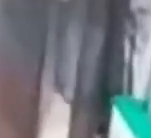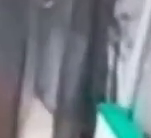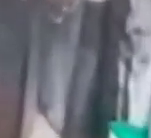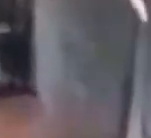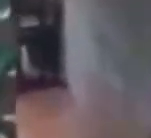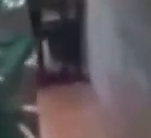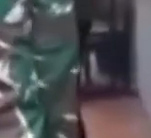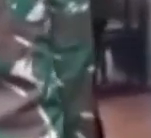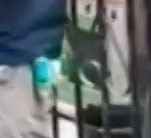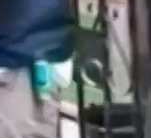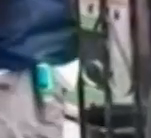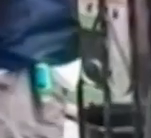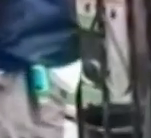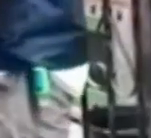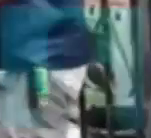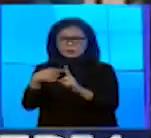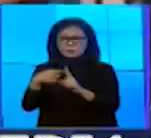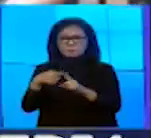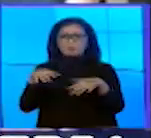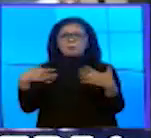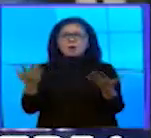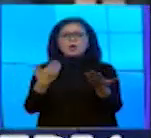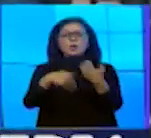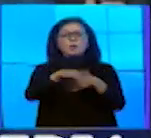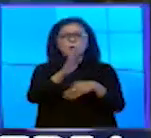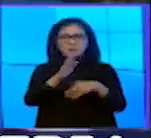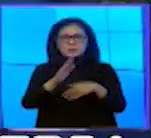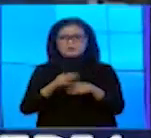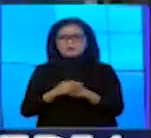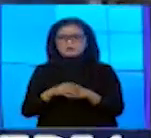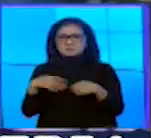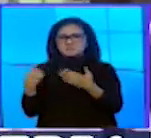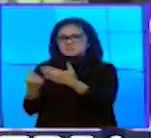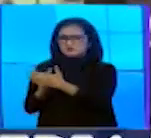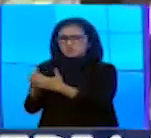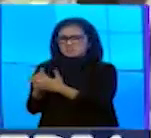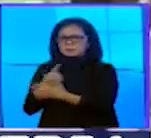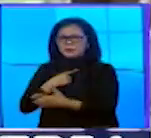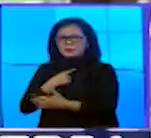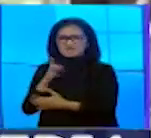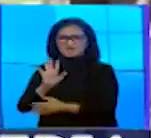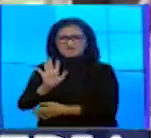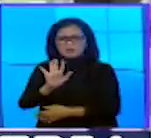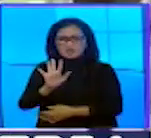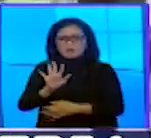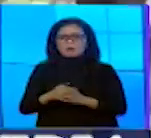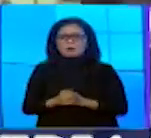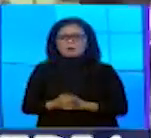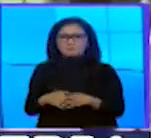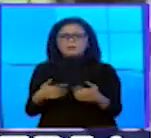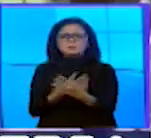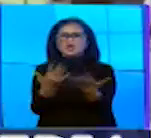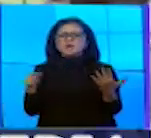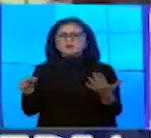warga yang positif COVID-19, didapati warga yang bandel tidak melakukan isolasi mandiri. Warga tersebut justru berkeliaran